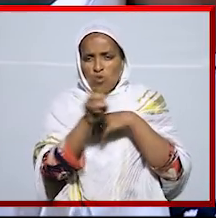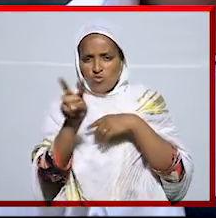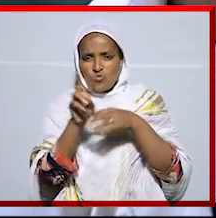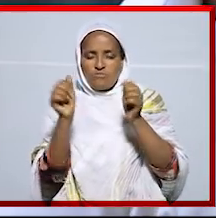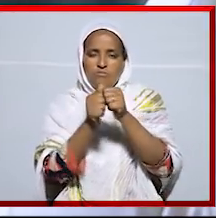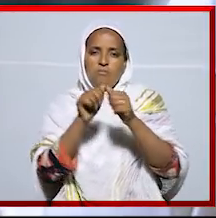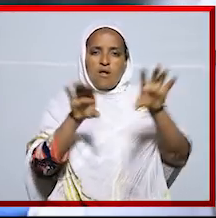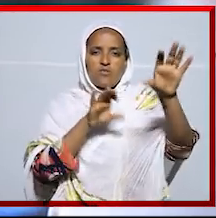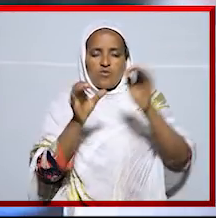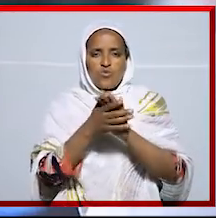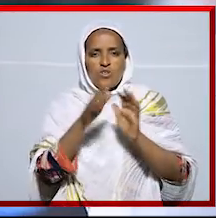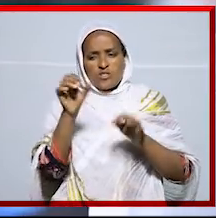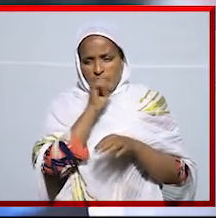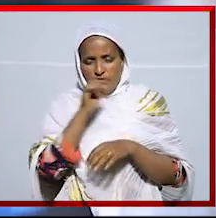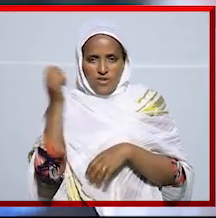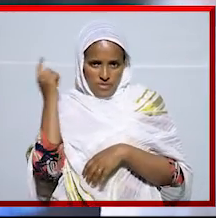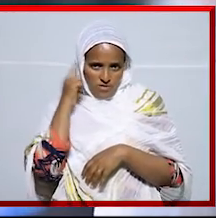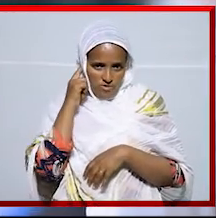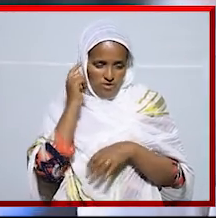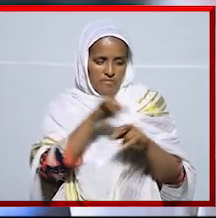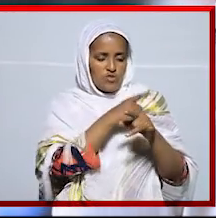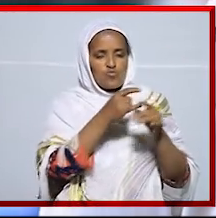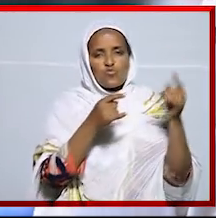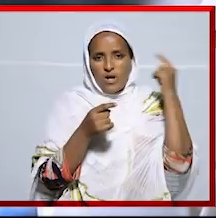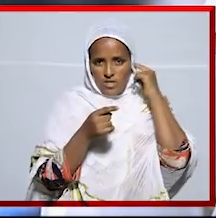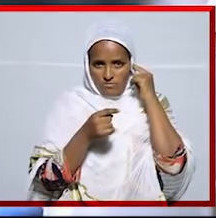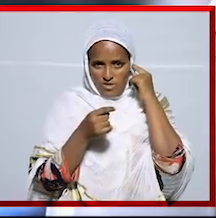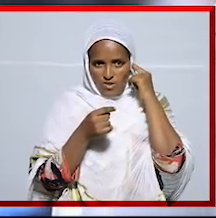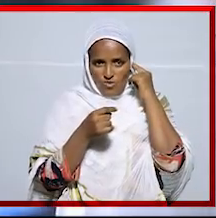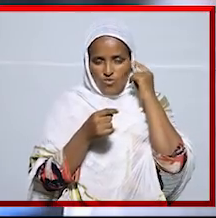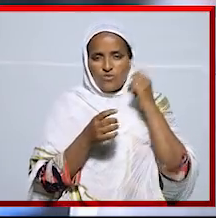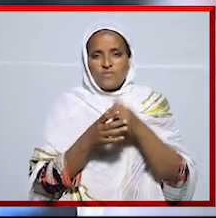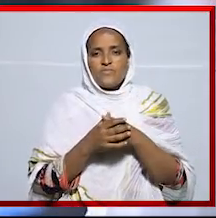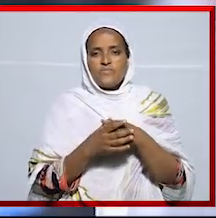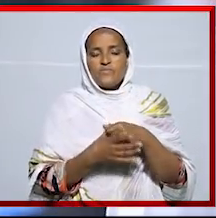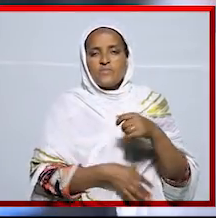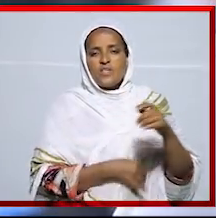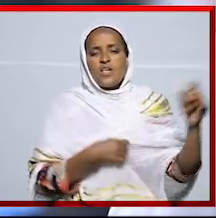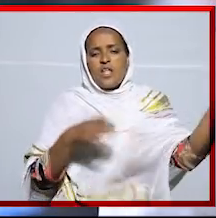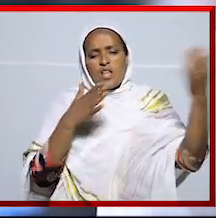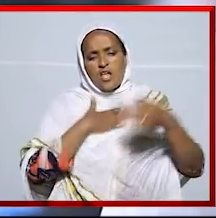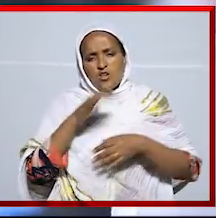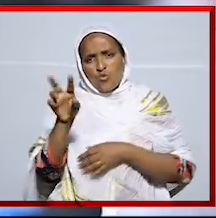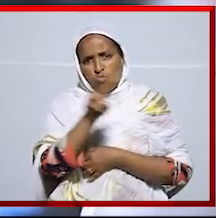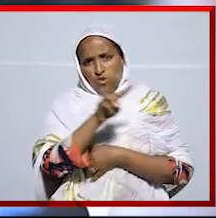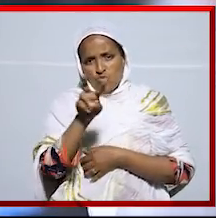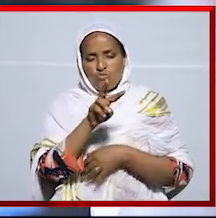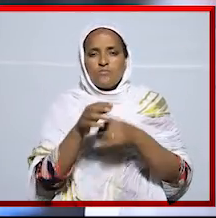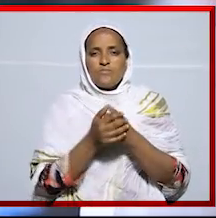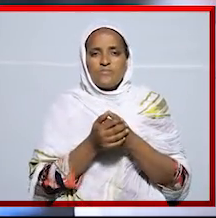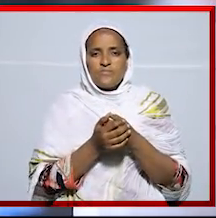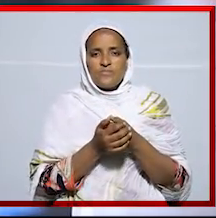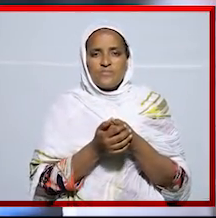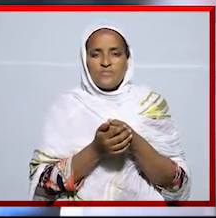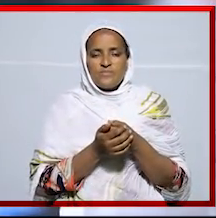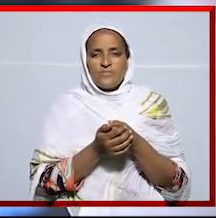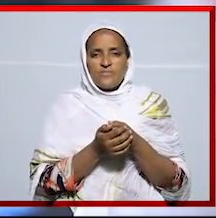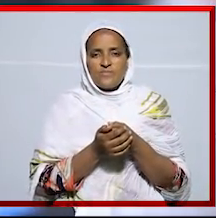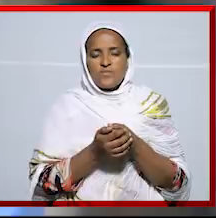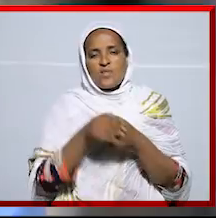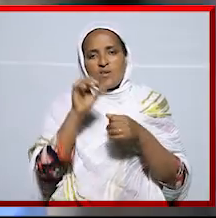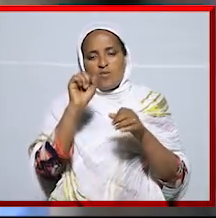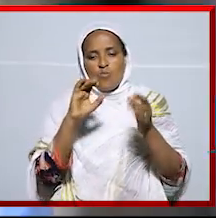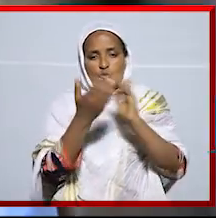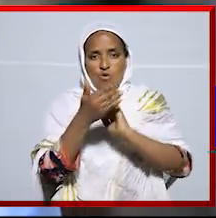ብታስኬድ የተሻለ ነው ብዬ ነው የማስበው። ከመንፈሳዊም ሳትርቅ ከዓለማዊም ሳትርቅ ሁለቱንም አንድ ላይ ብሌንድ አድርገ ማስኬድ